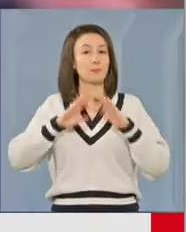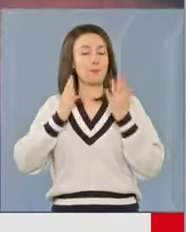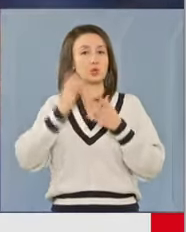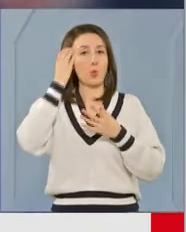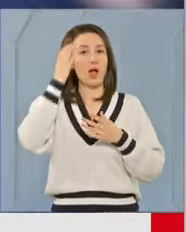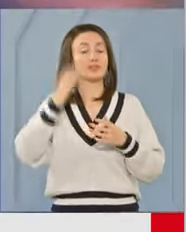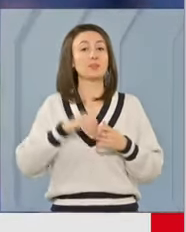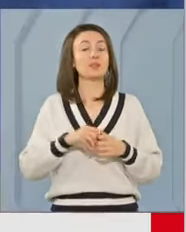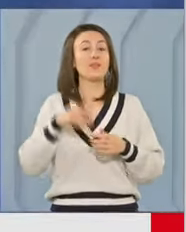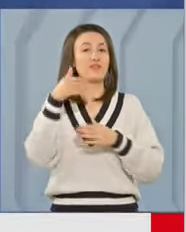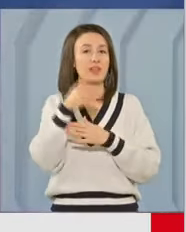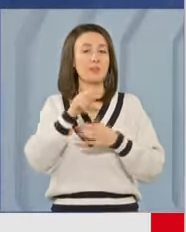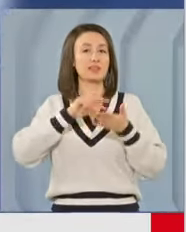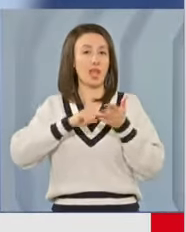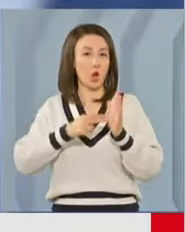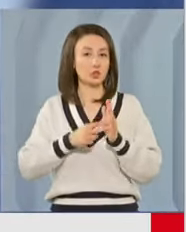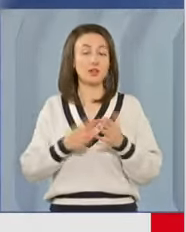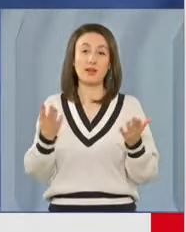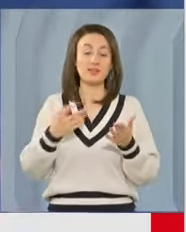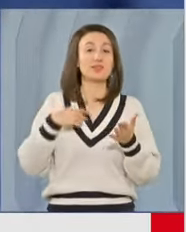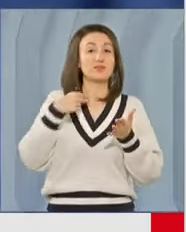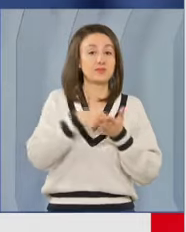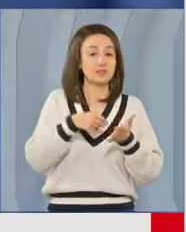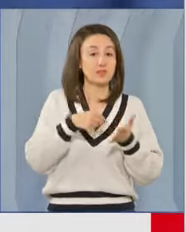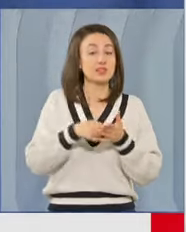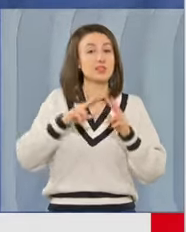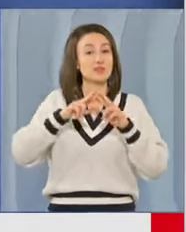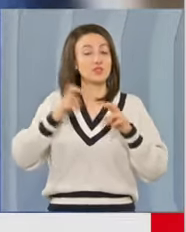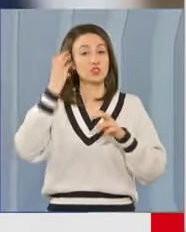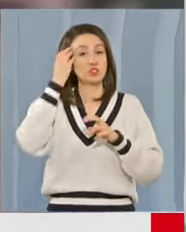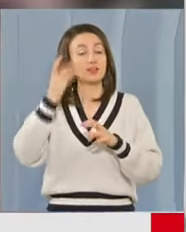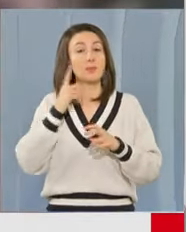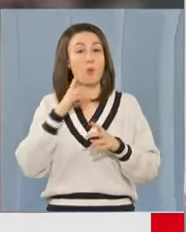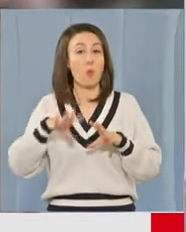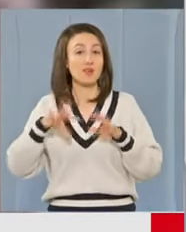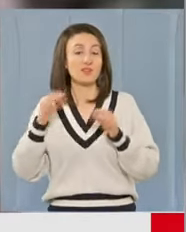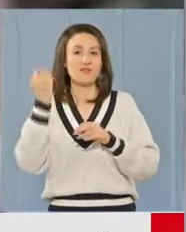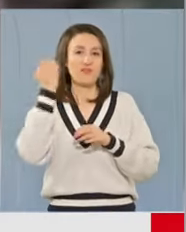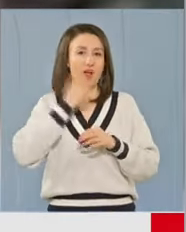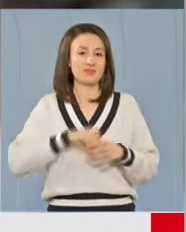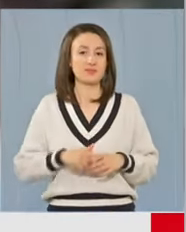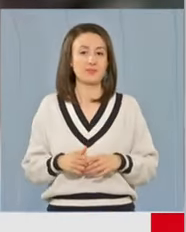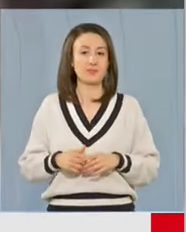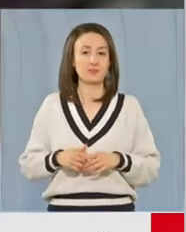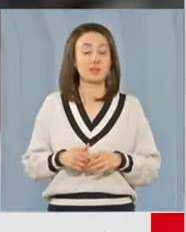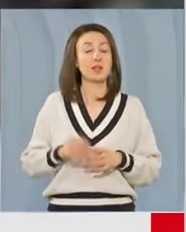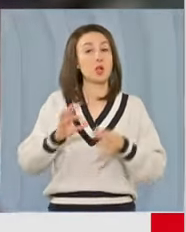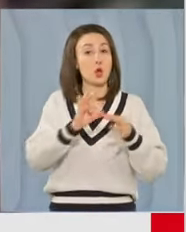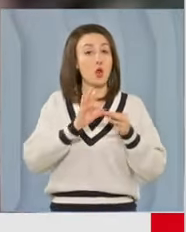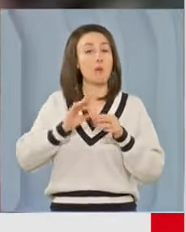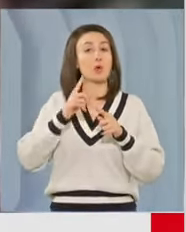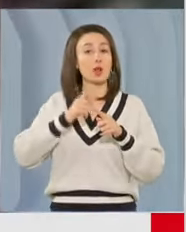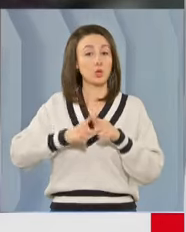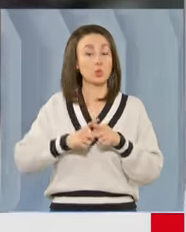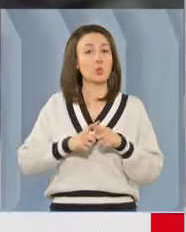Academic firme de tehnologie care să finanțeze cercetări pentru a detecta falsul bineînțeles în colaborare